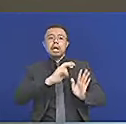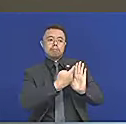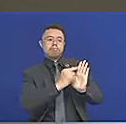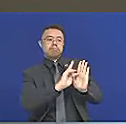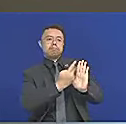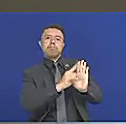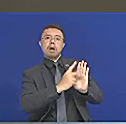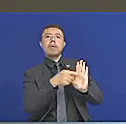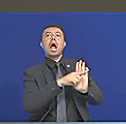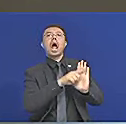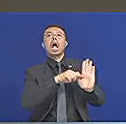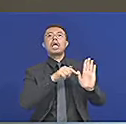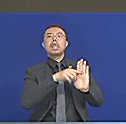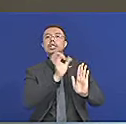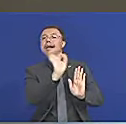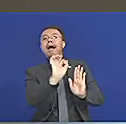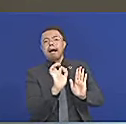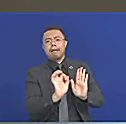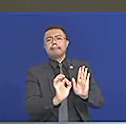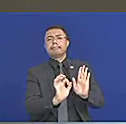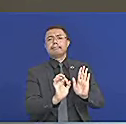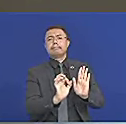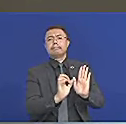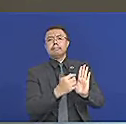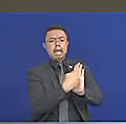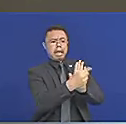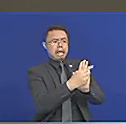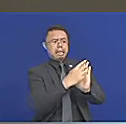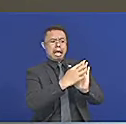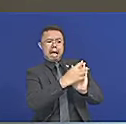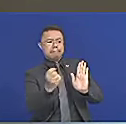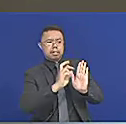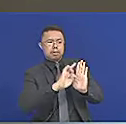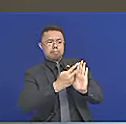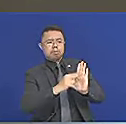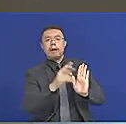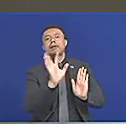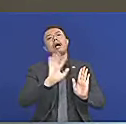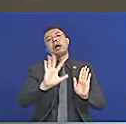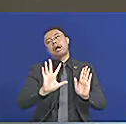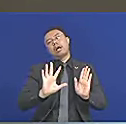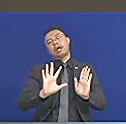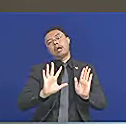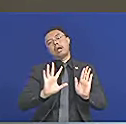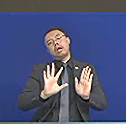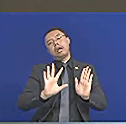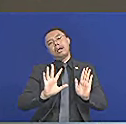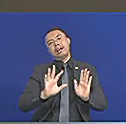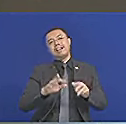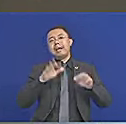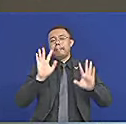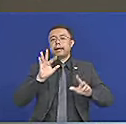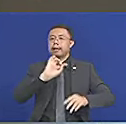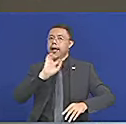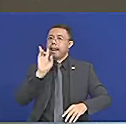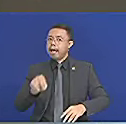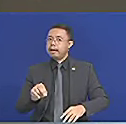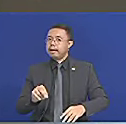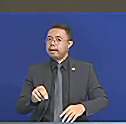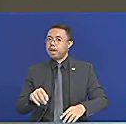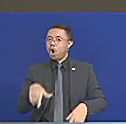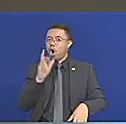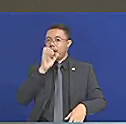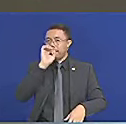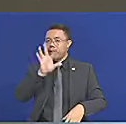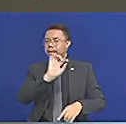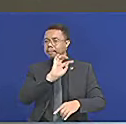ya. Jangan melintir ayat. Dan banyak lagi di pelintiran-pelintiran